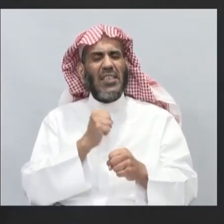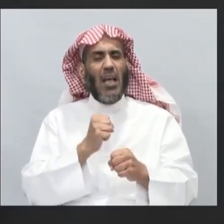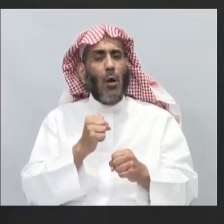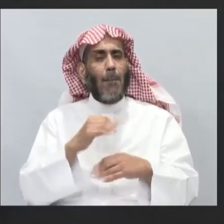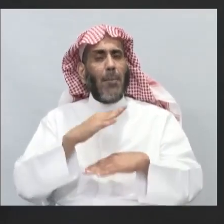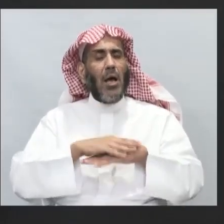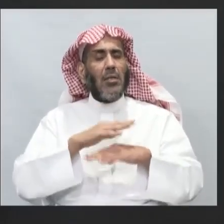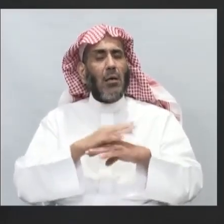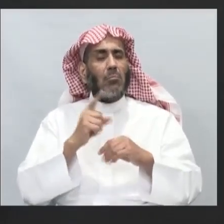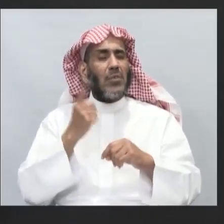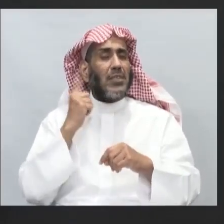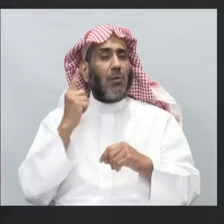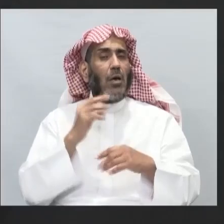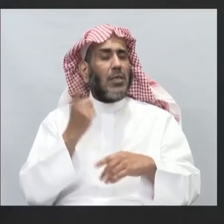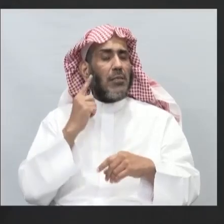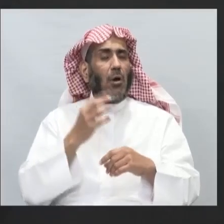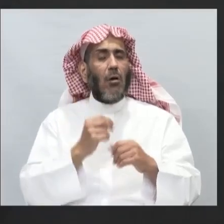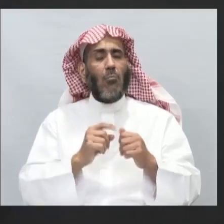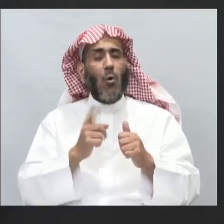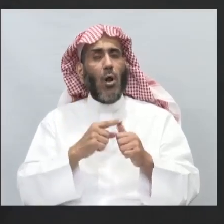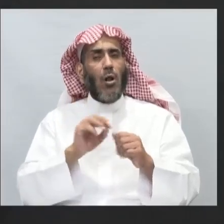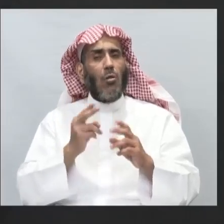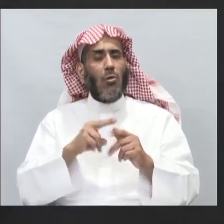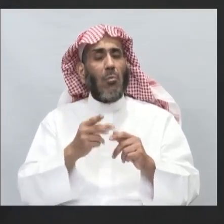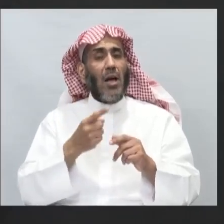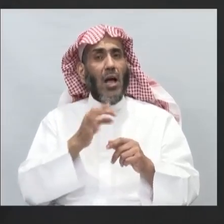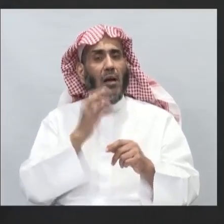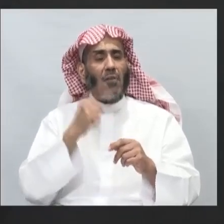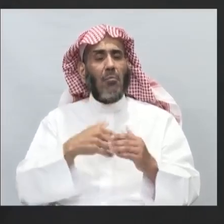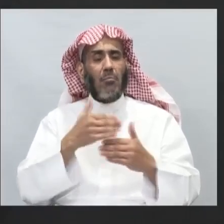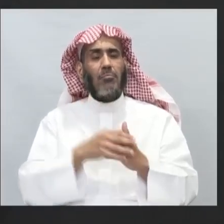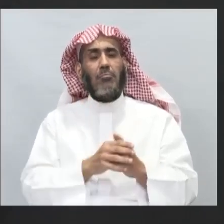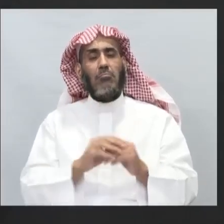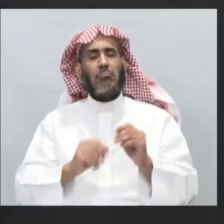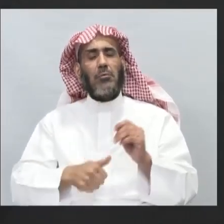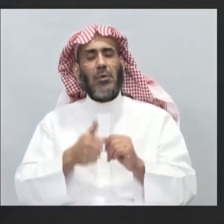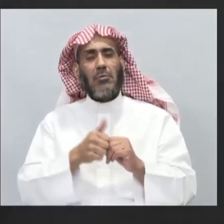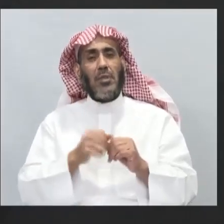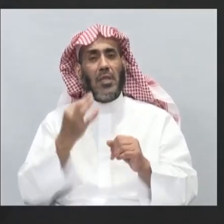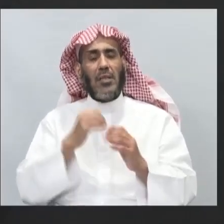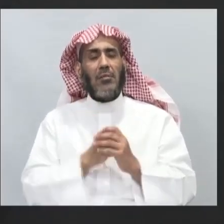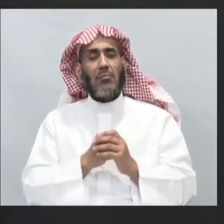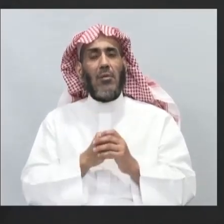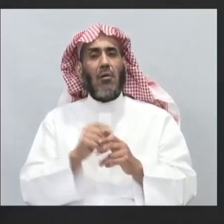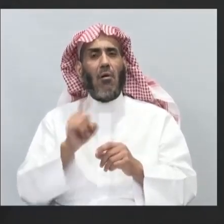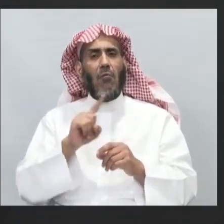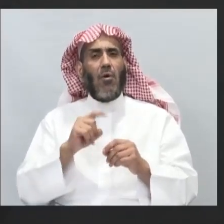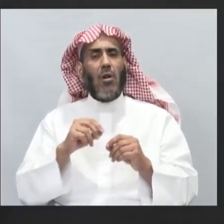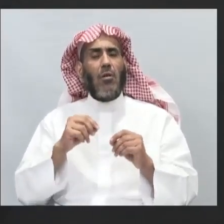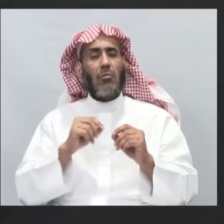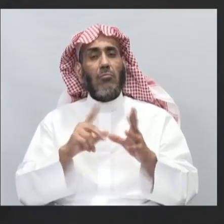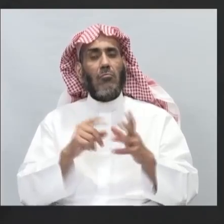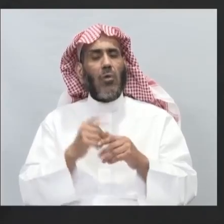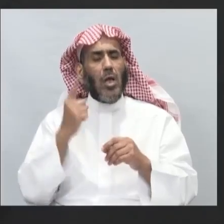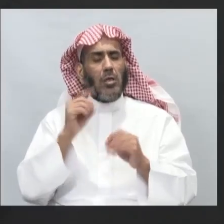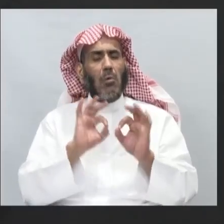الاستماع اسمع اولا ثم افهم ما سمعته وبعد ذلك بامكانك ان تتحدث فلن يطير من امامك